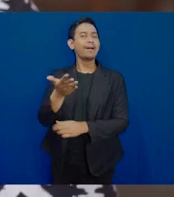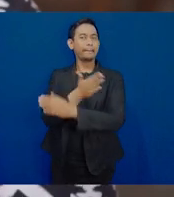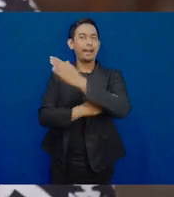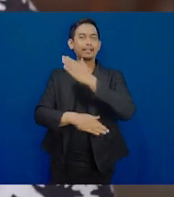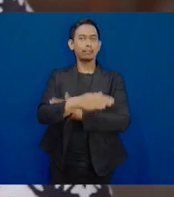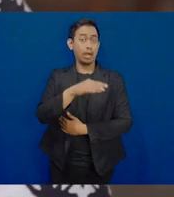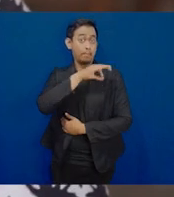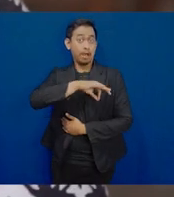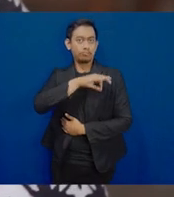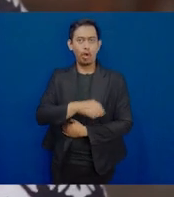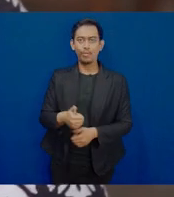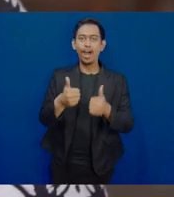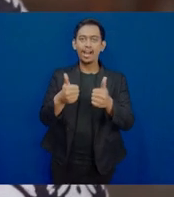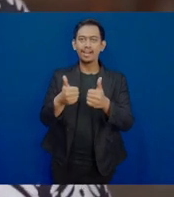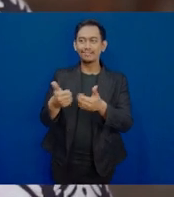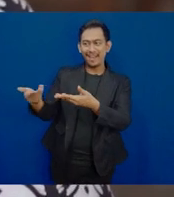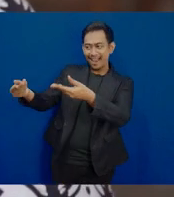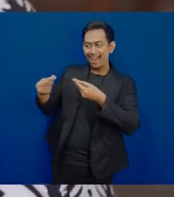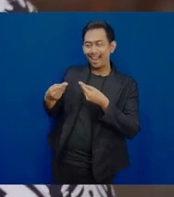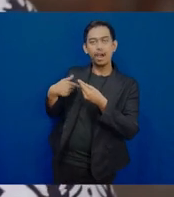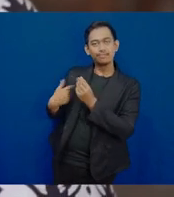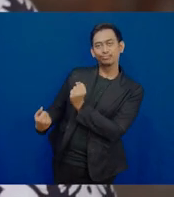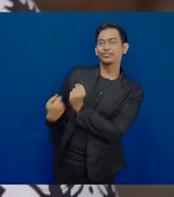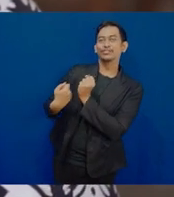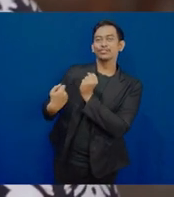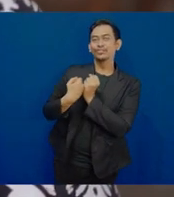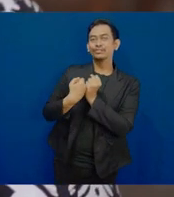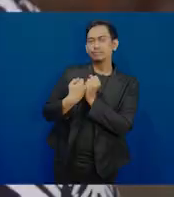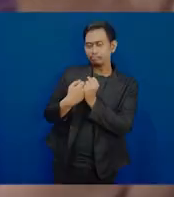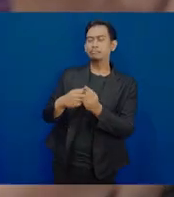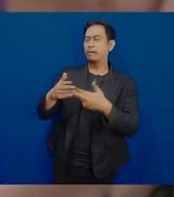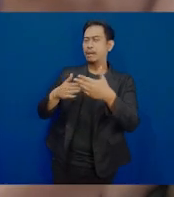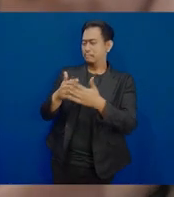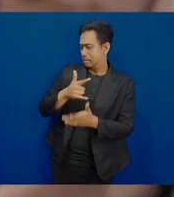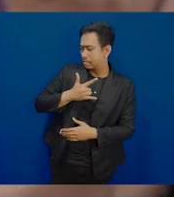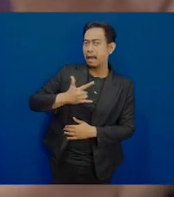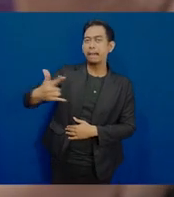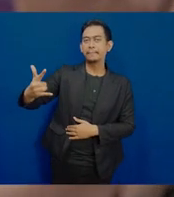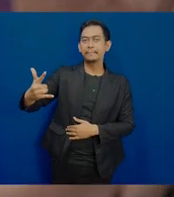juga berguna, dirinya juga bermanfaat sekalipun difabel.